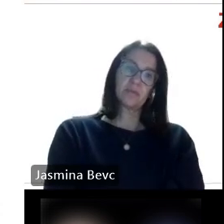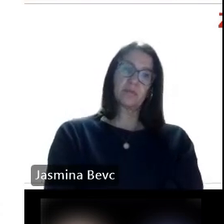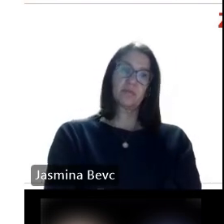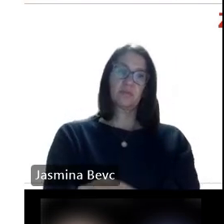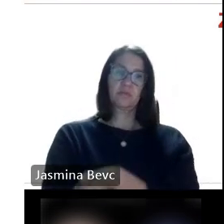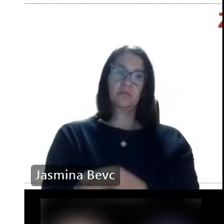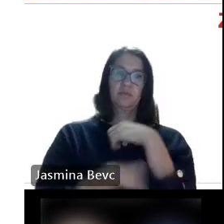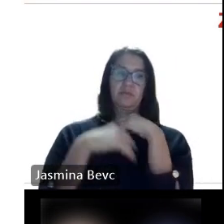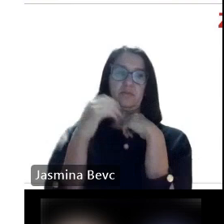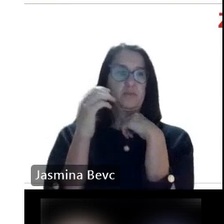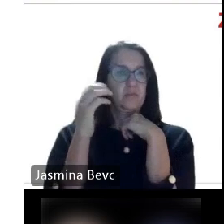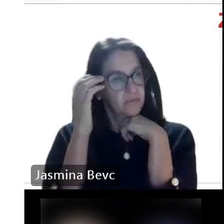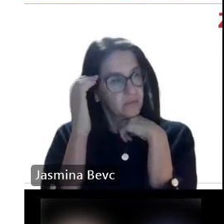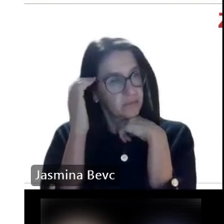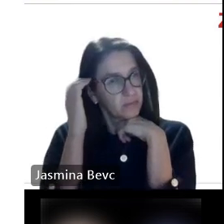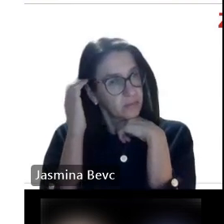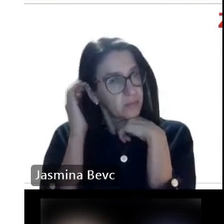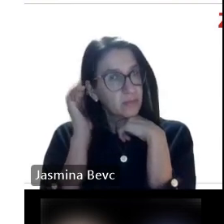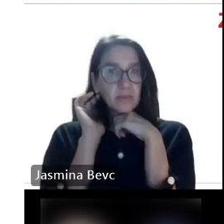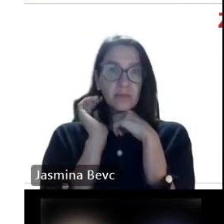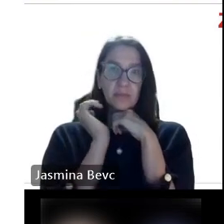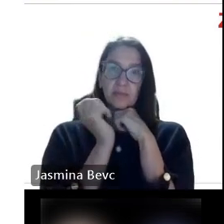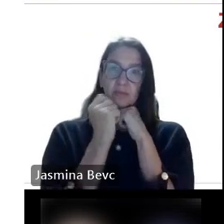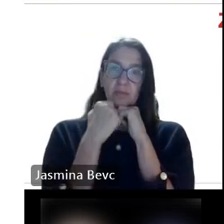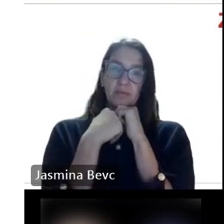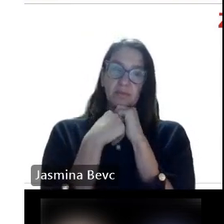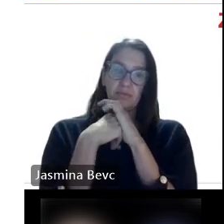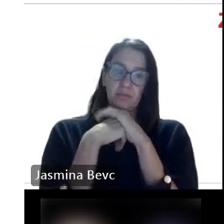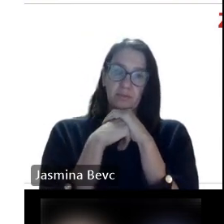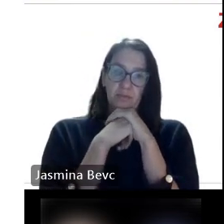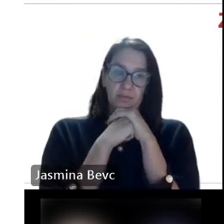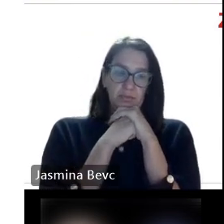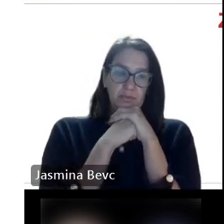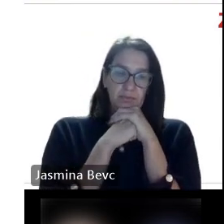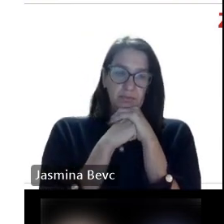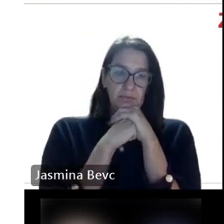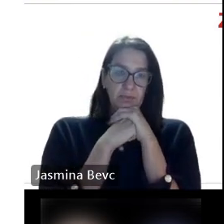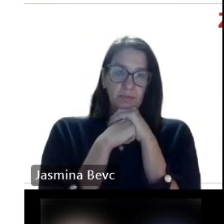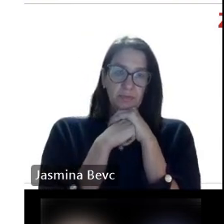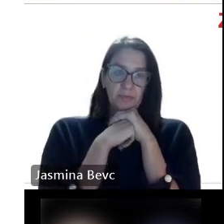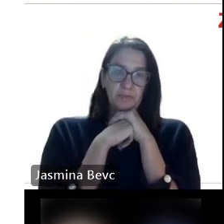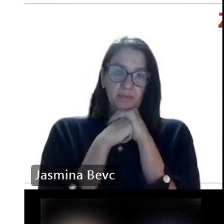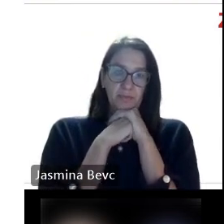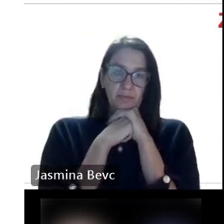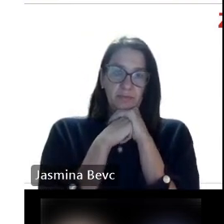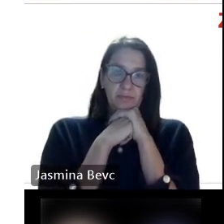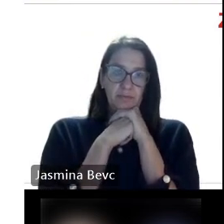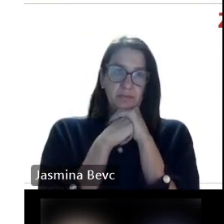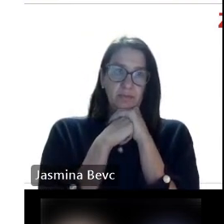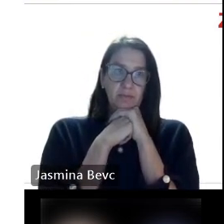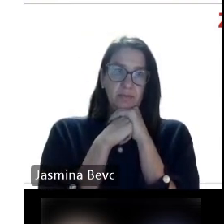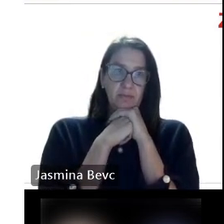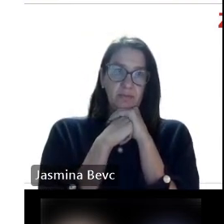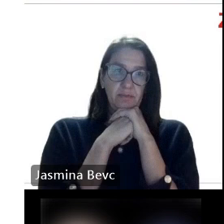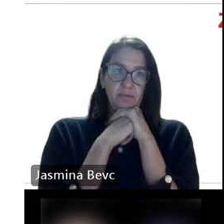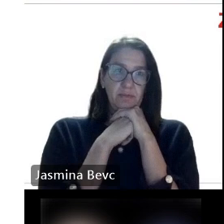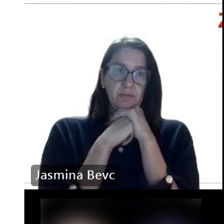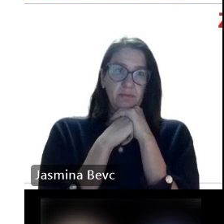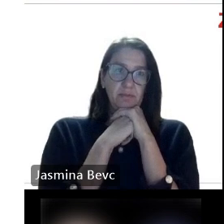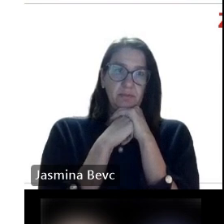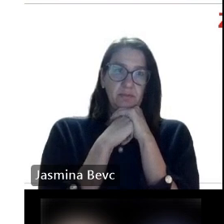za odobritev subvencije Ekosklada pa je tako imenovani sezonski faktor učinkovitosti ogrevanja,